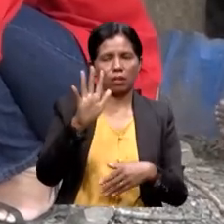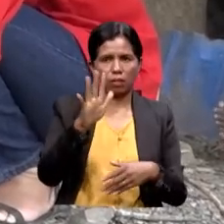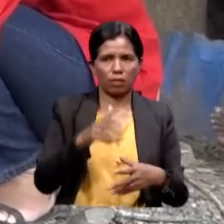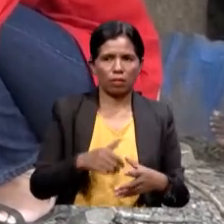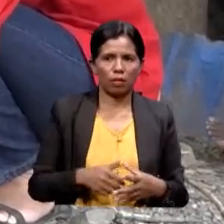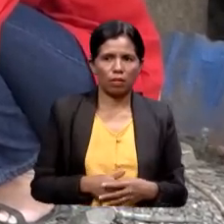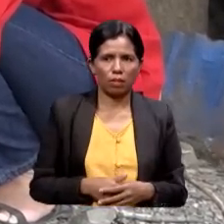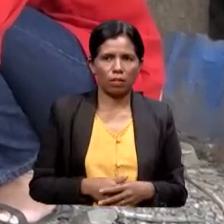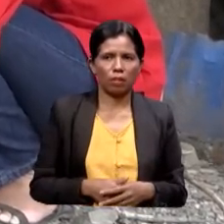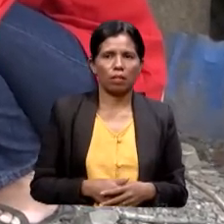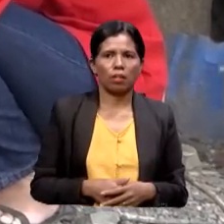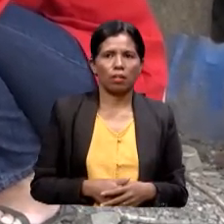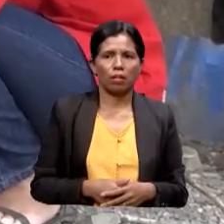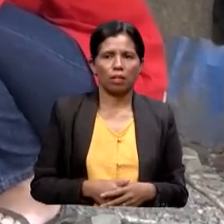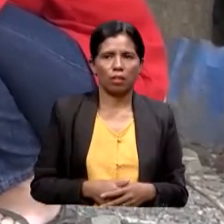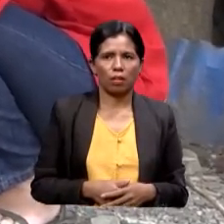Ay putun mak,